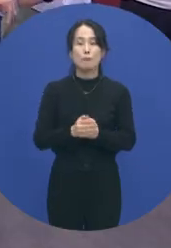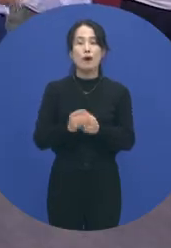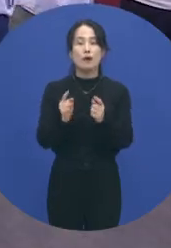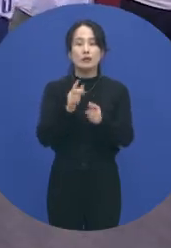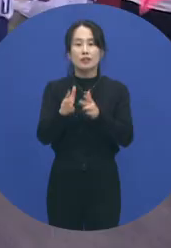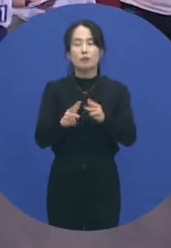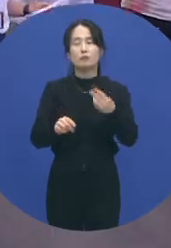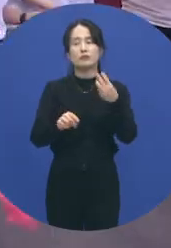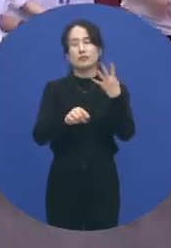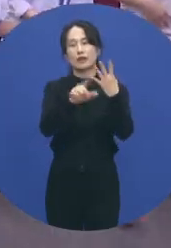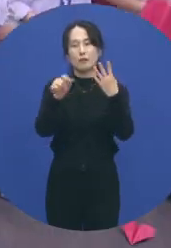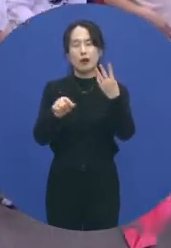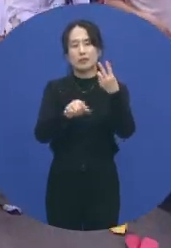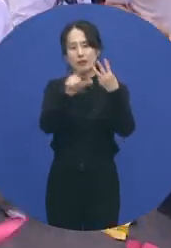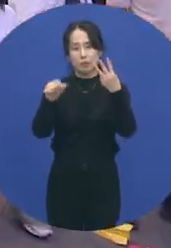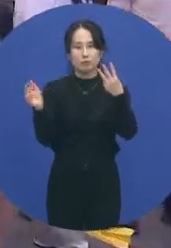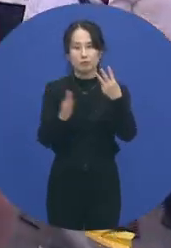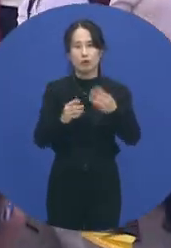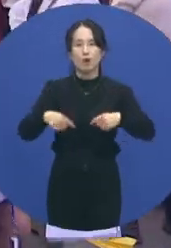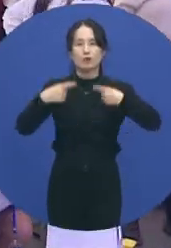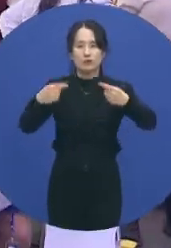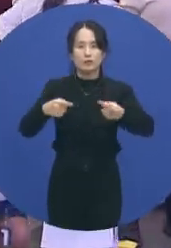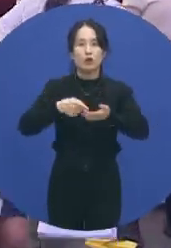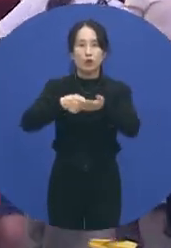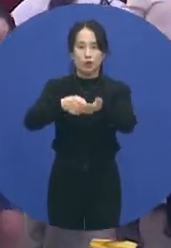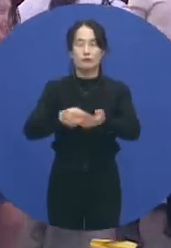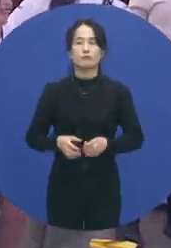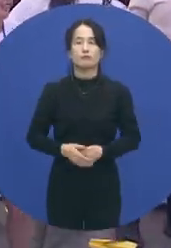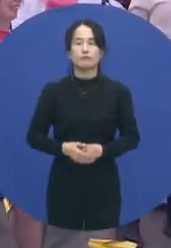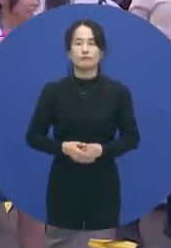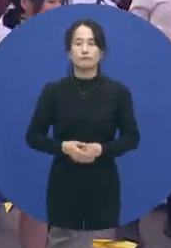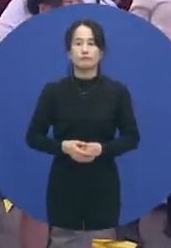3월부터 참여자를 모집할 예정입니다